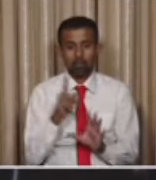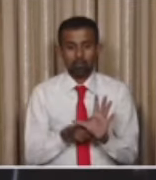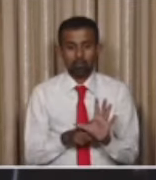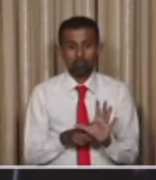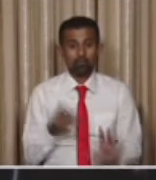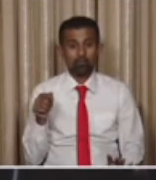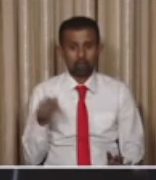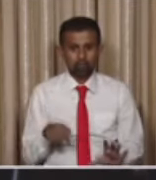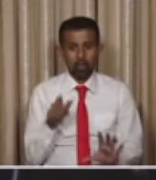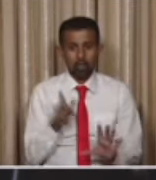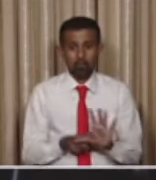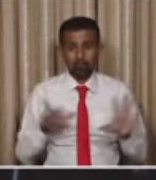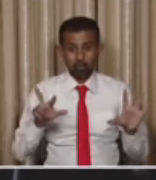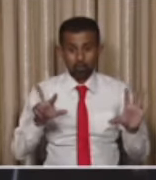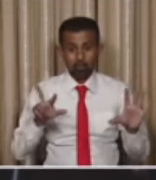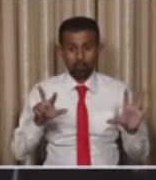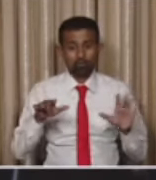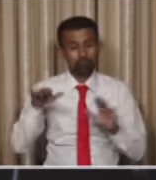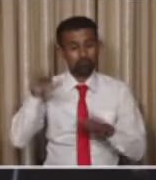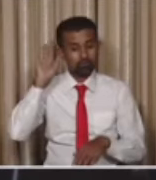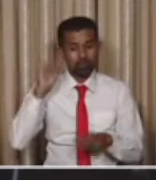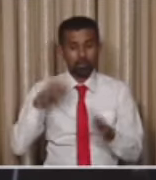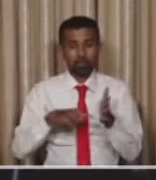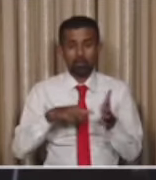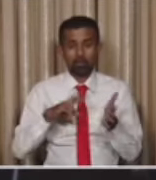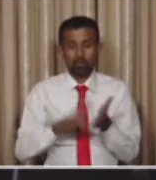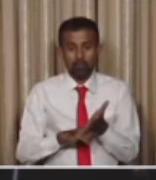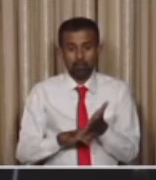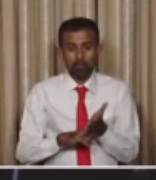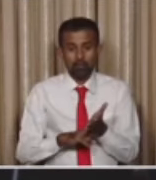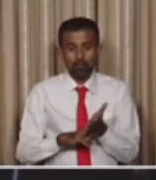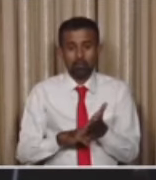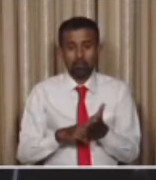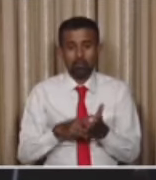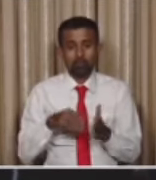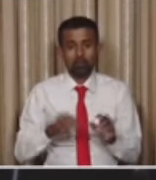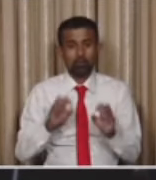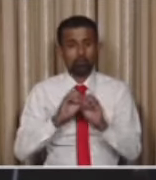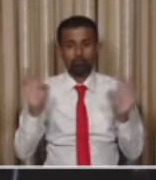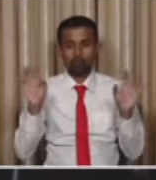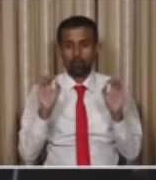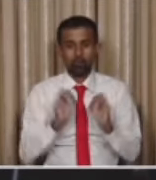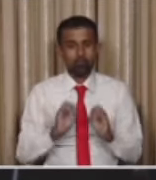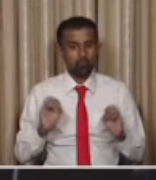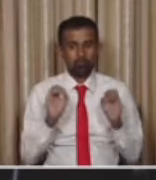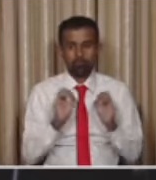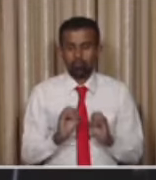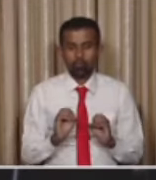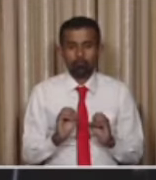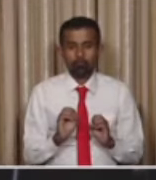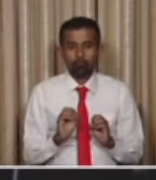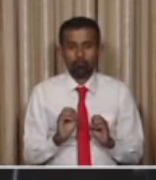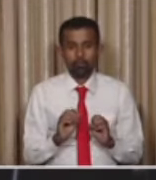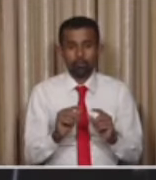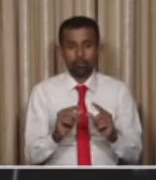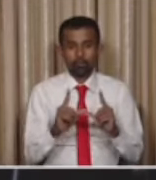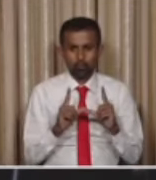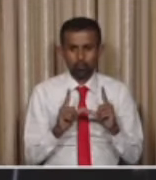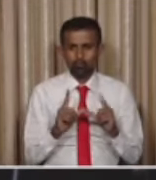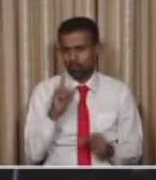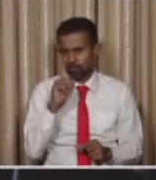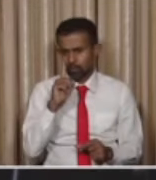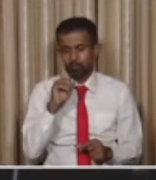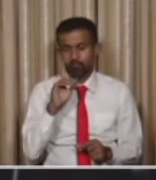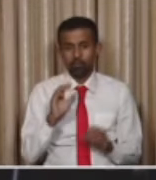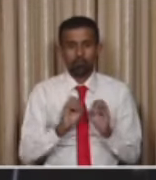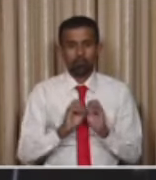අවුරුදු 8කට ඉස්සෙල්ලා ඒ කිසිදු රූපවාහිනී චැනලයක මේක ගිහිල්ලා නැහැ, මේක ප්‍රචාරය වෙලා නැහැ. ඒක YouTube 10 චැනල් එක පමණයි